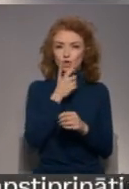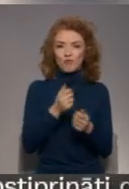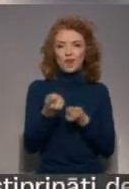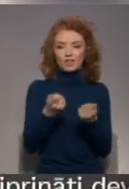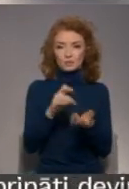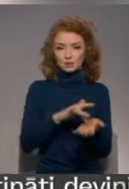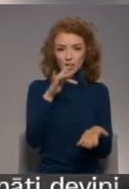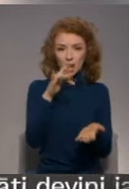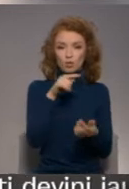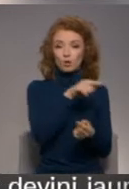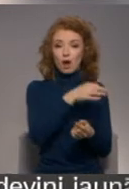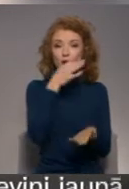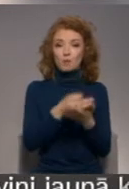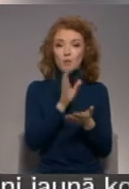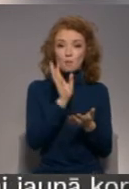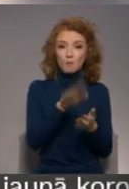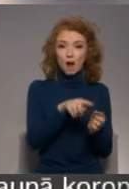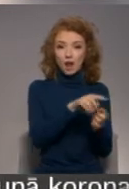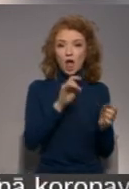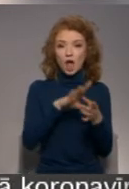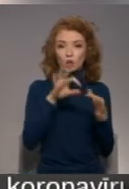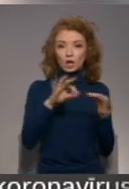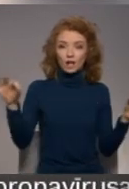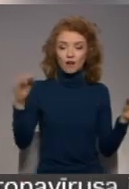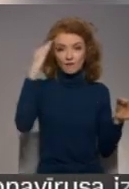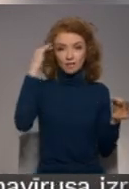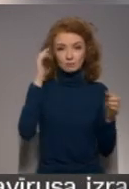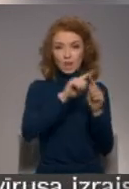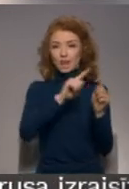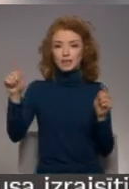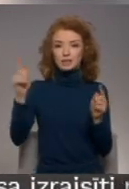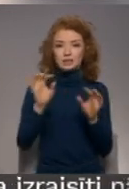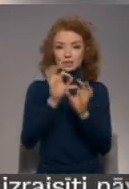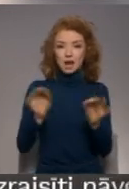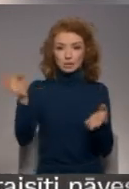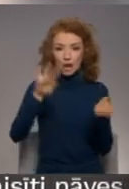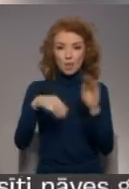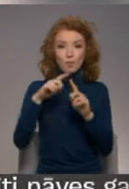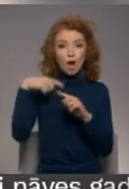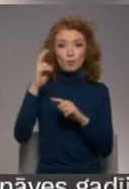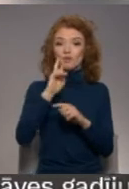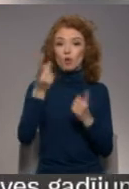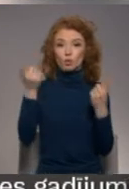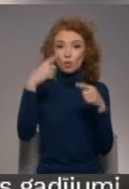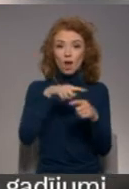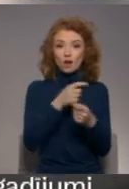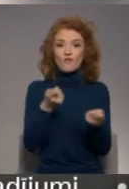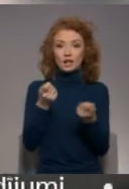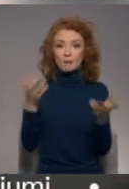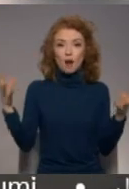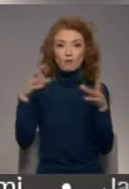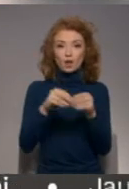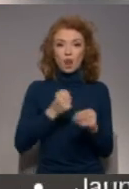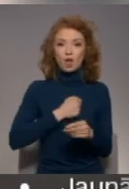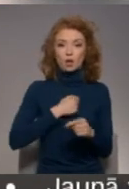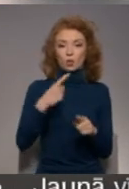būs elektrotīkli no Ventspils līdz Skaistkalnei. Nākamo divu gadu laikā vadības centra apvienošana paredzēta Latgalē un Vidzemē.